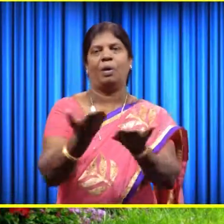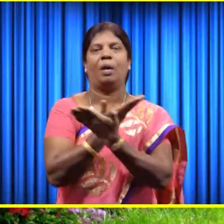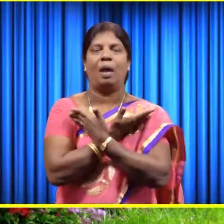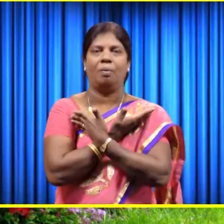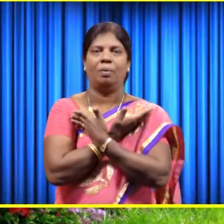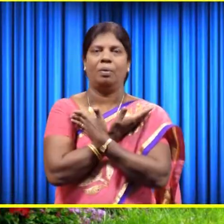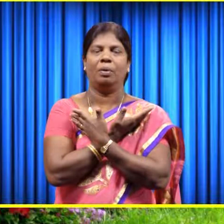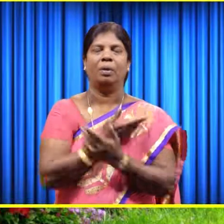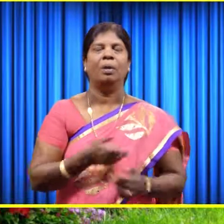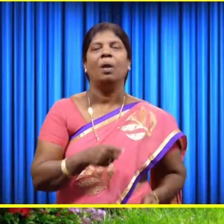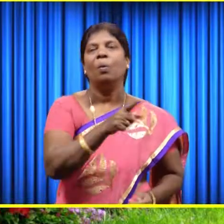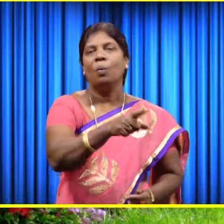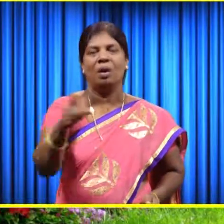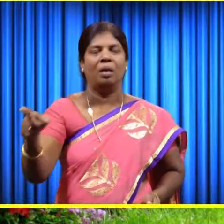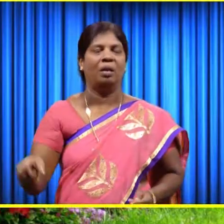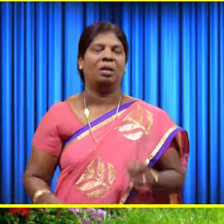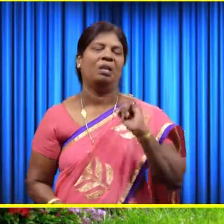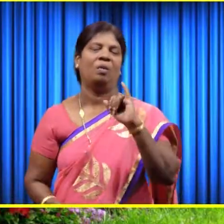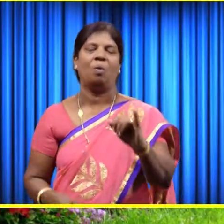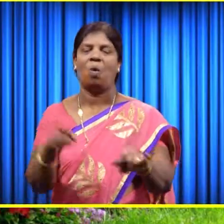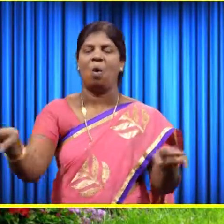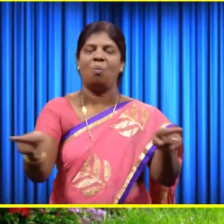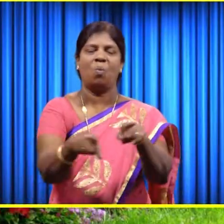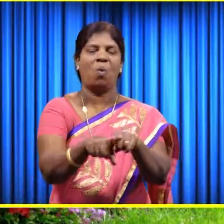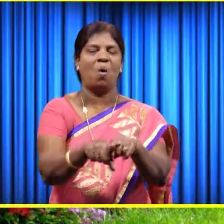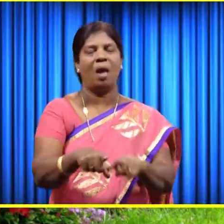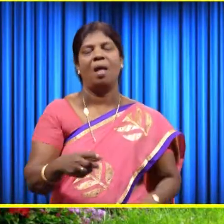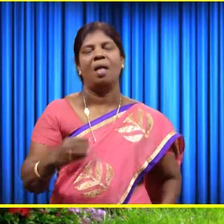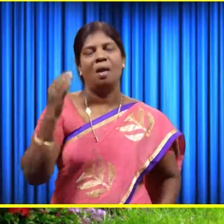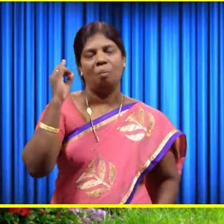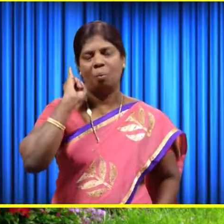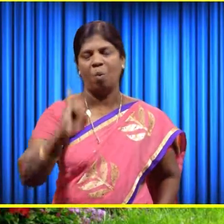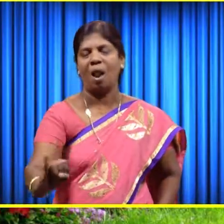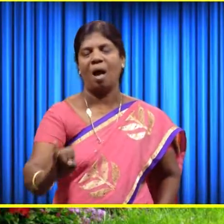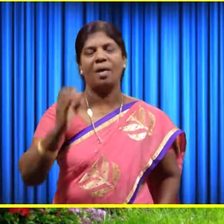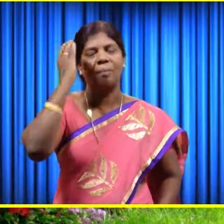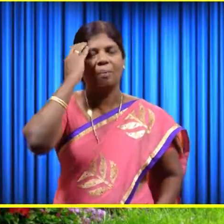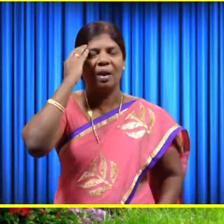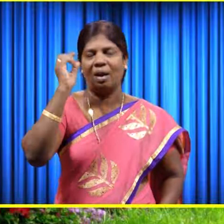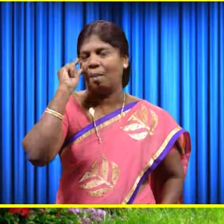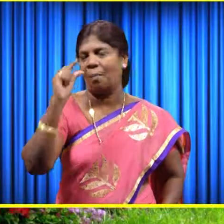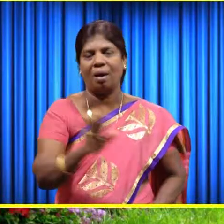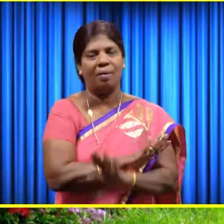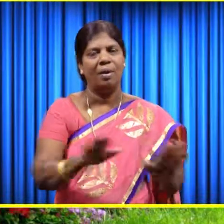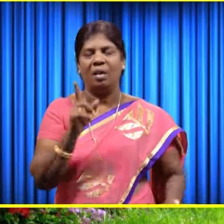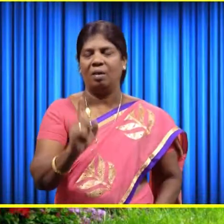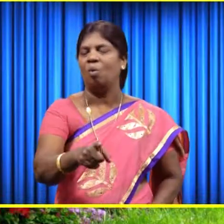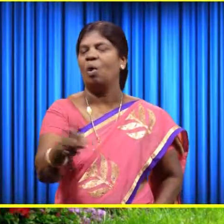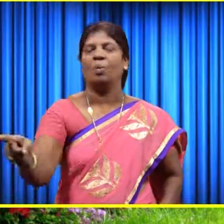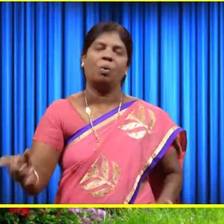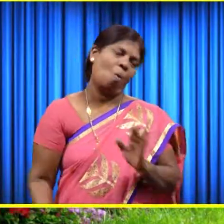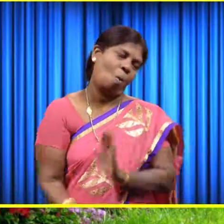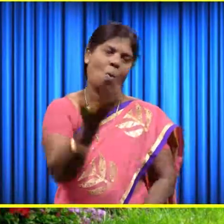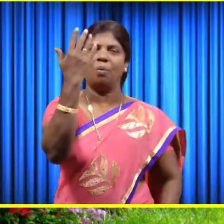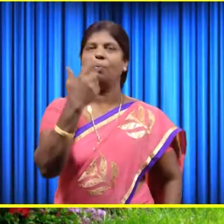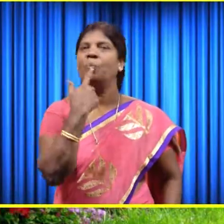உணர்த்திவிட்டு, உன்னை போல ஒரு அயோக்கியமான பெண்ணை நான் பார்த்ததே கிடையாது, அல்லது உன்னை போன்றவர்களுக்கு இதுதான் வேலை,